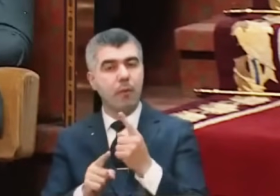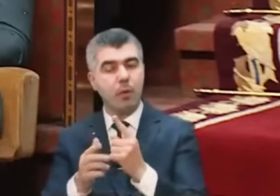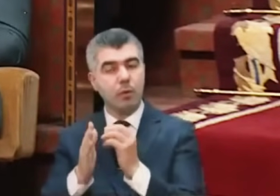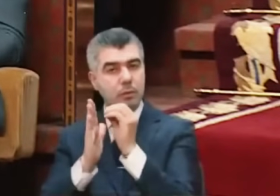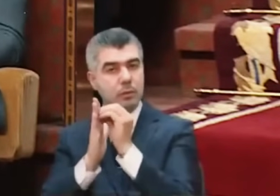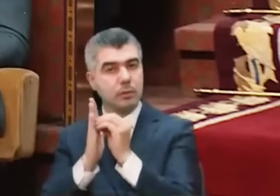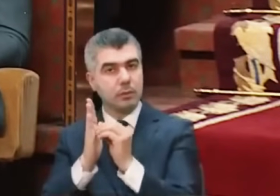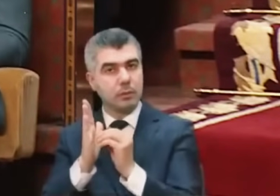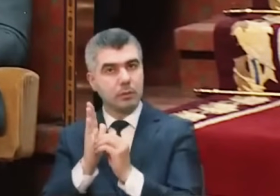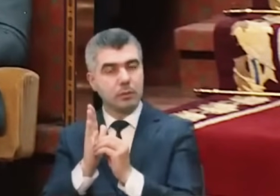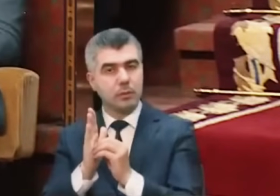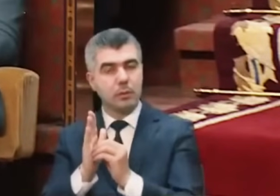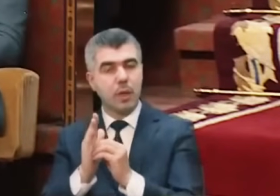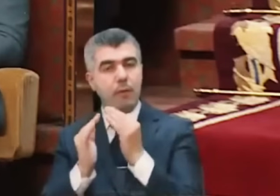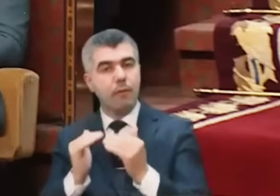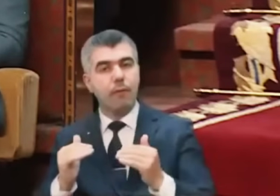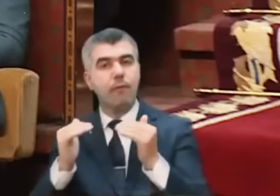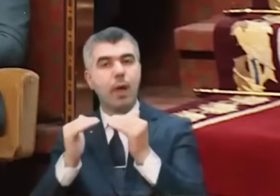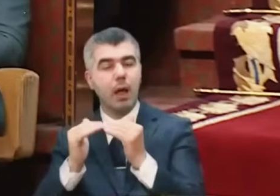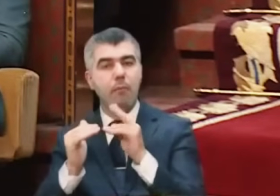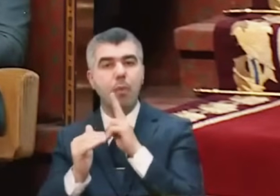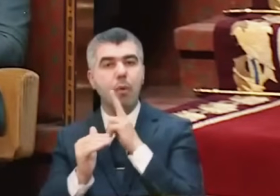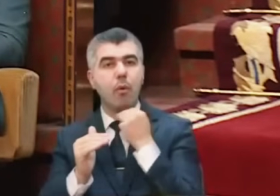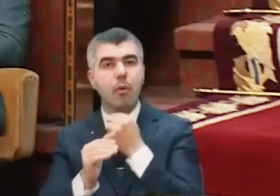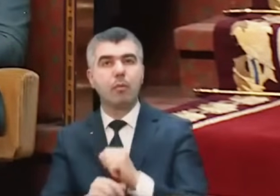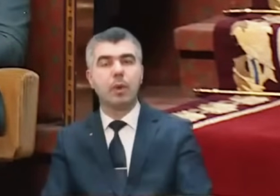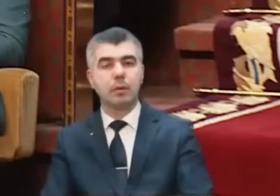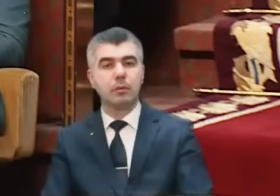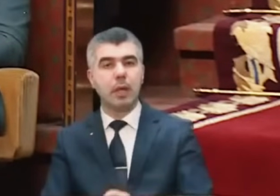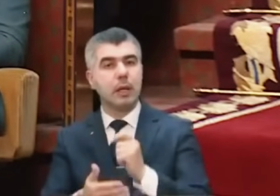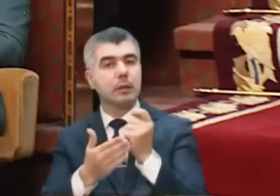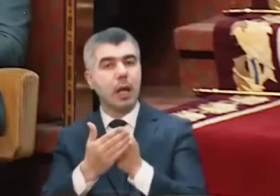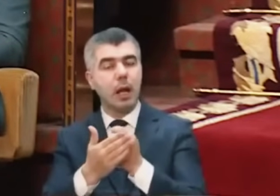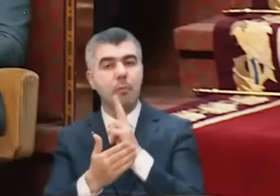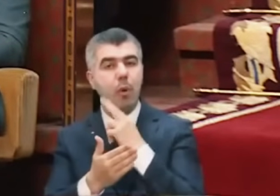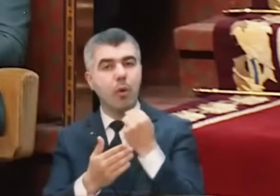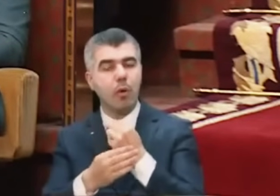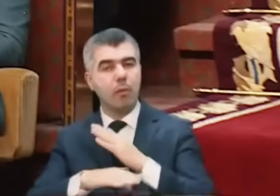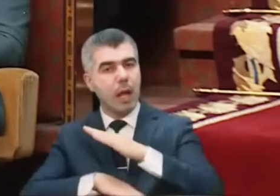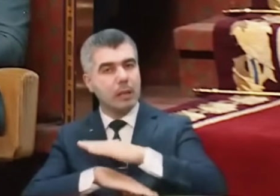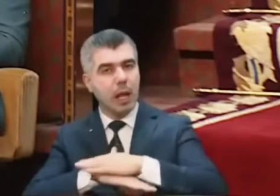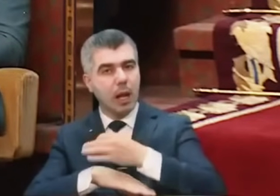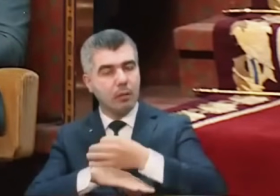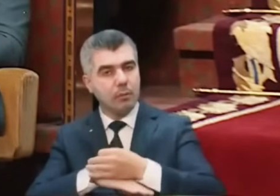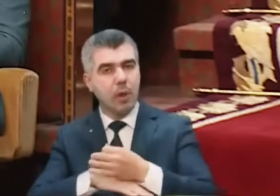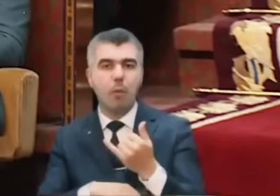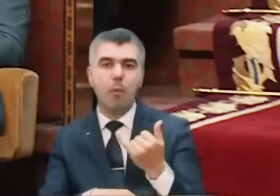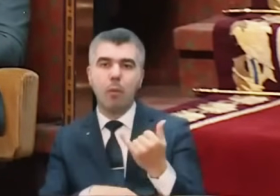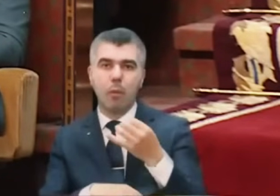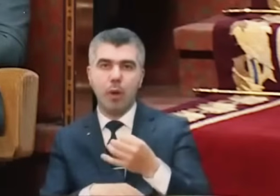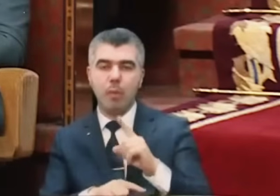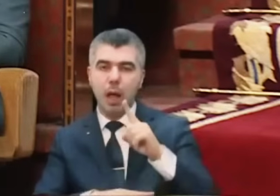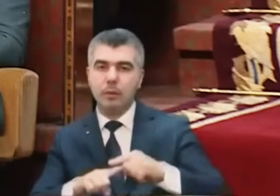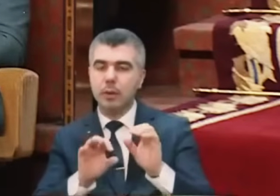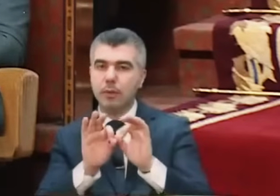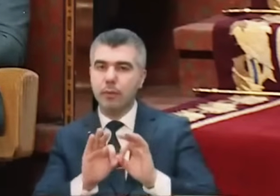على الاتفاق مع الحكومه. اذا طلب الحكومه الا سمحتوا بكل احترام خصكم تاخذوه بالعين الاعتبار وما ترفضوش هذا